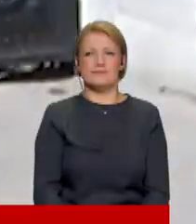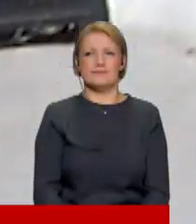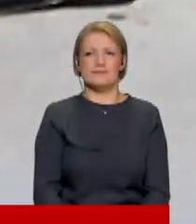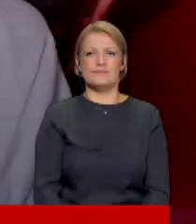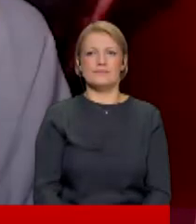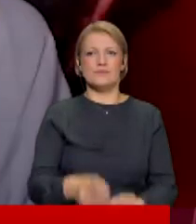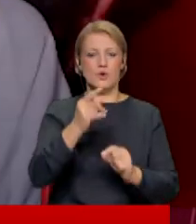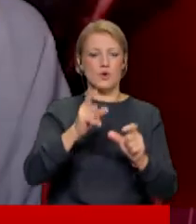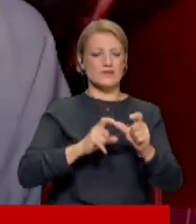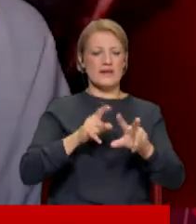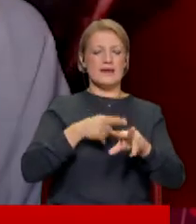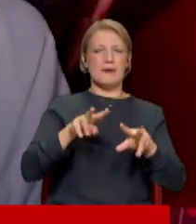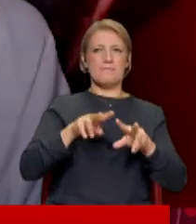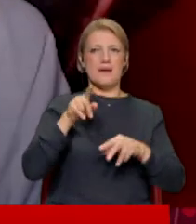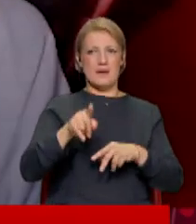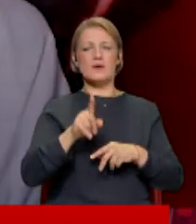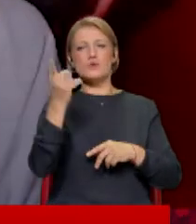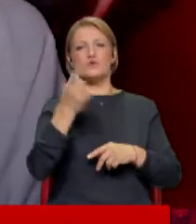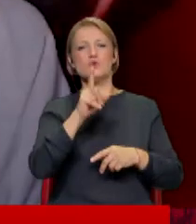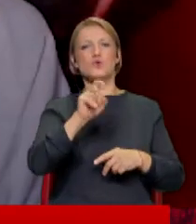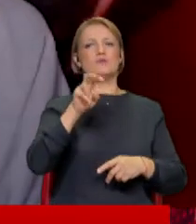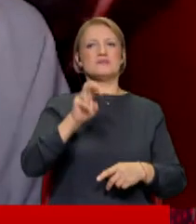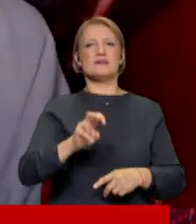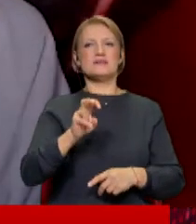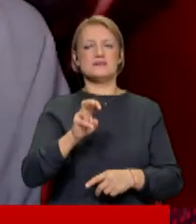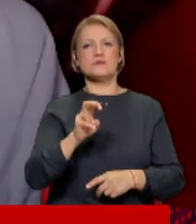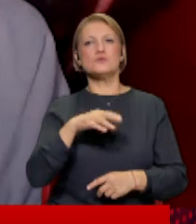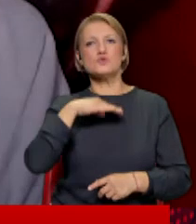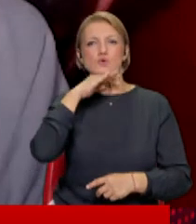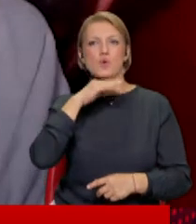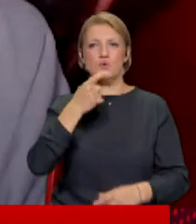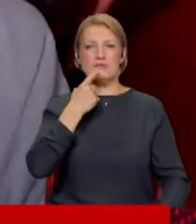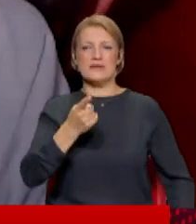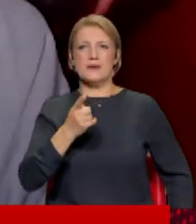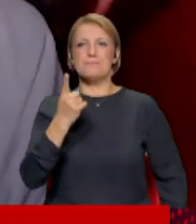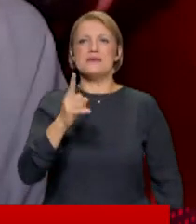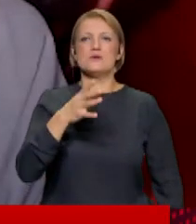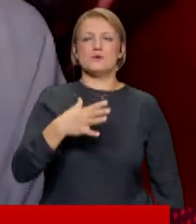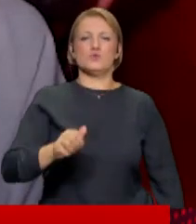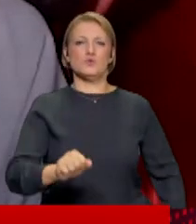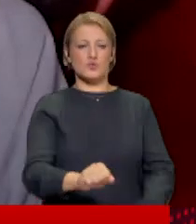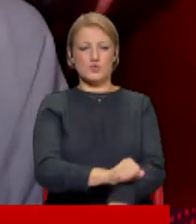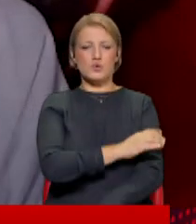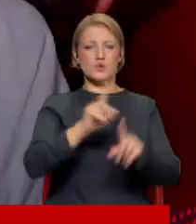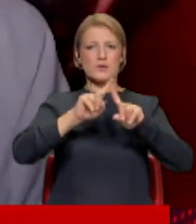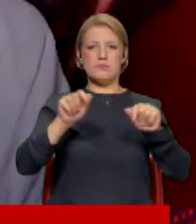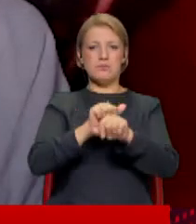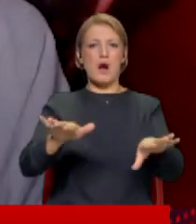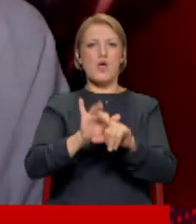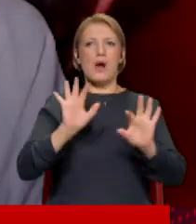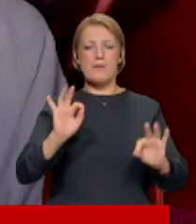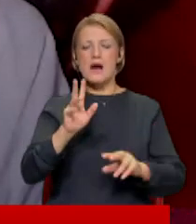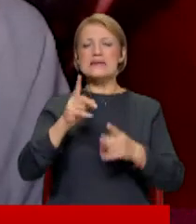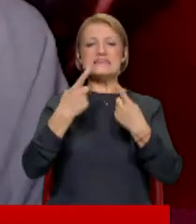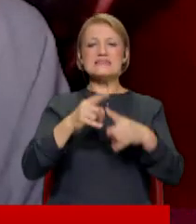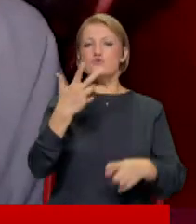ÖSYM ve gök kontenjanların işte %98'i doldu diye bir gurur tablosu sergiliyorlar ama sınava